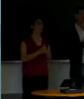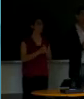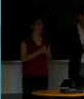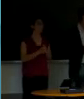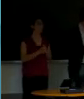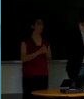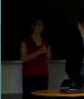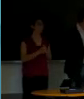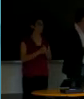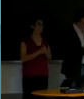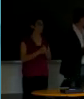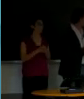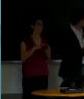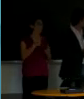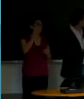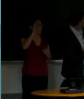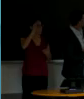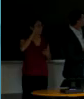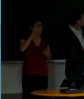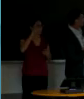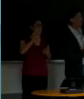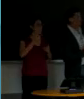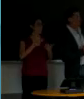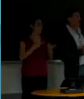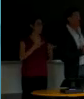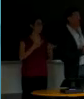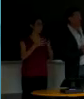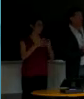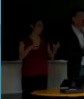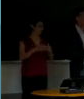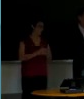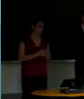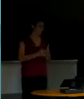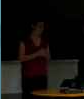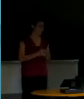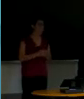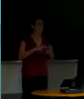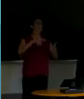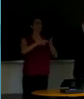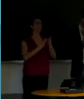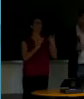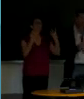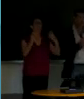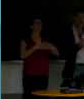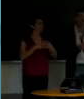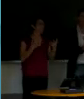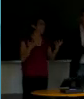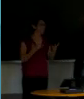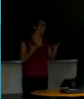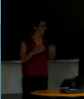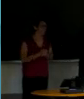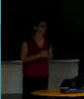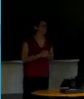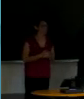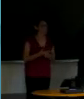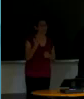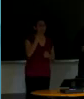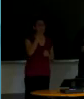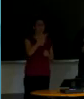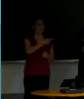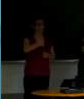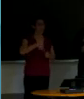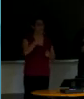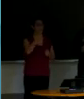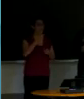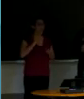della realizzazione della vostra cultura industriale. Che cos'è l'ingegneria meccanica? Ecco, prima parlavo di